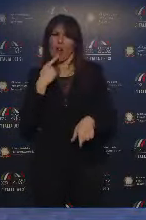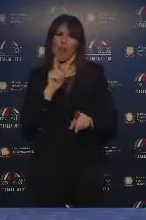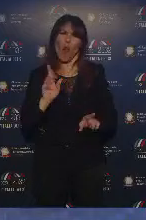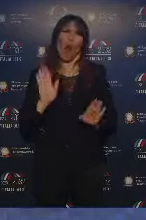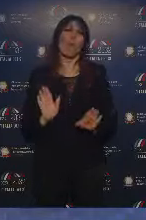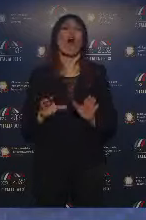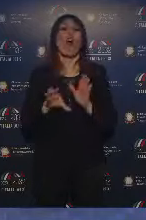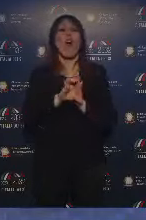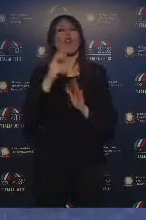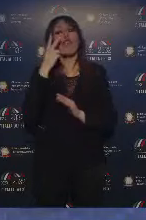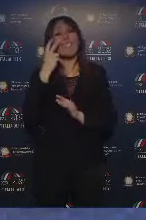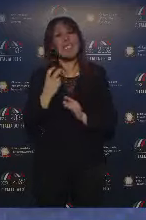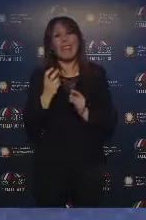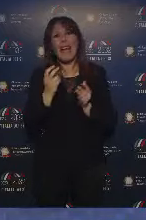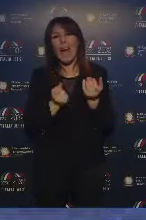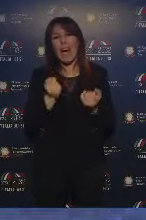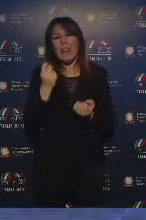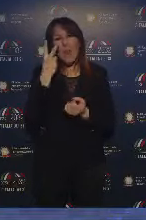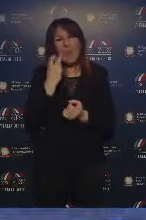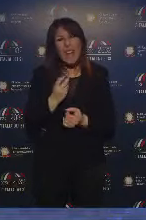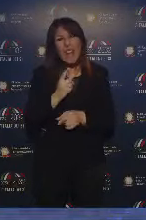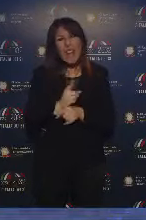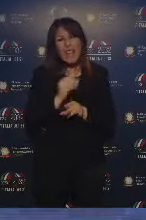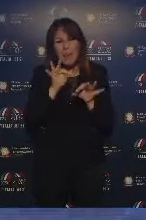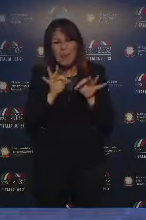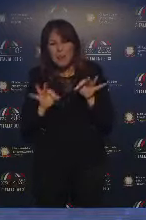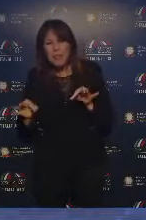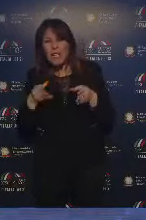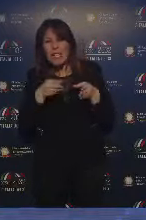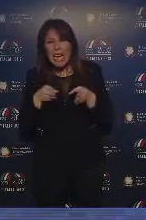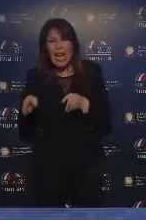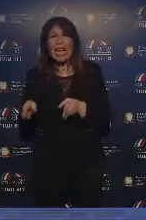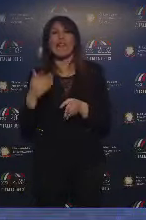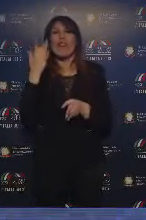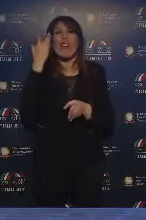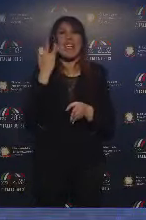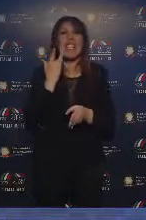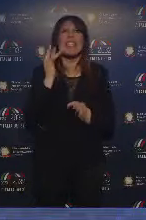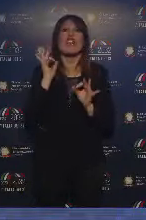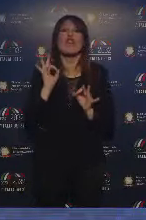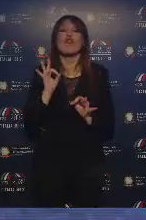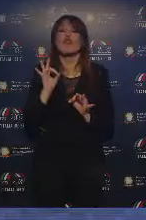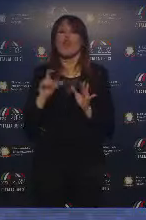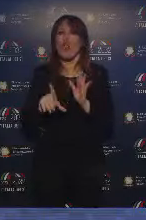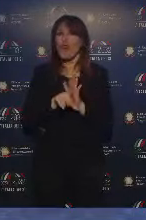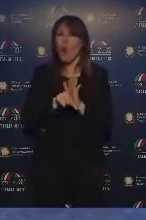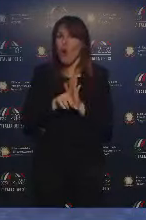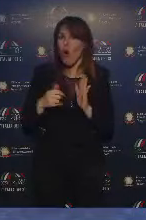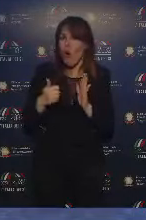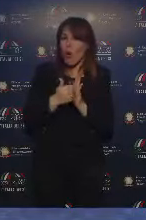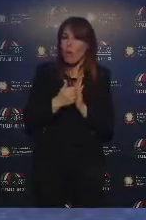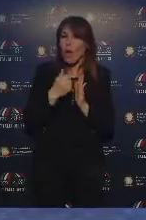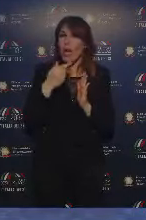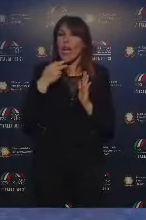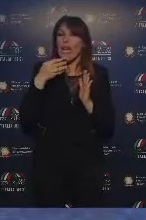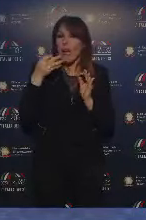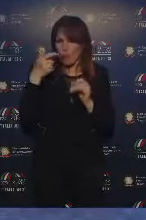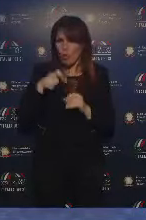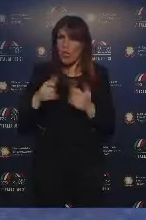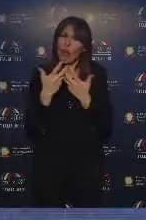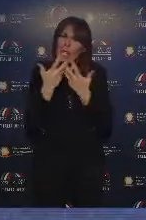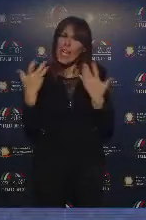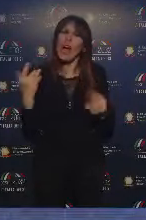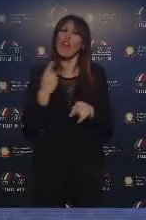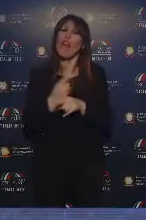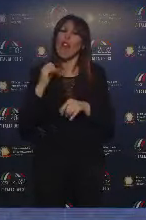della strada prevede che in alcuni tratti stradali a rischio normati e identificati si possa ridurre la la velocità a 30